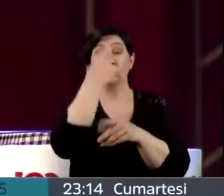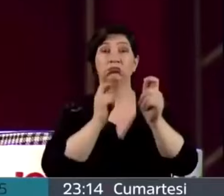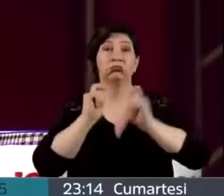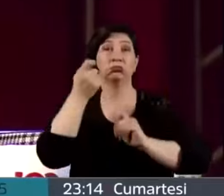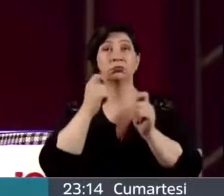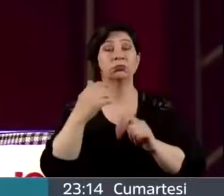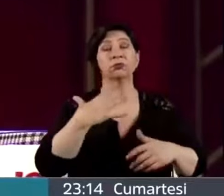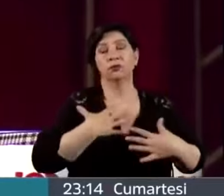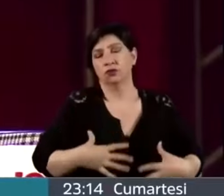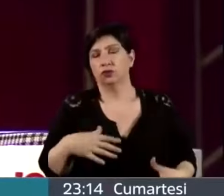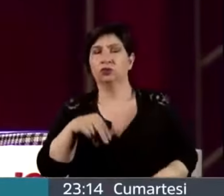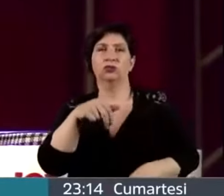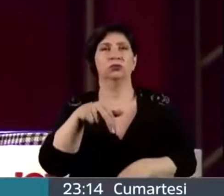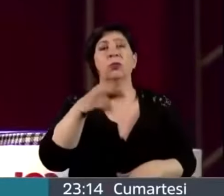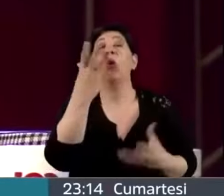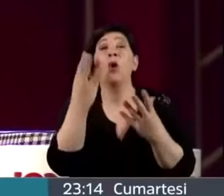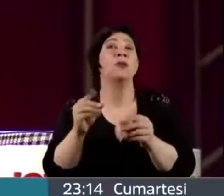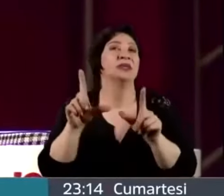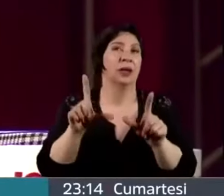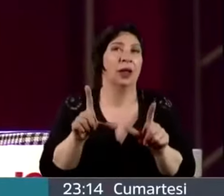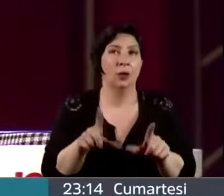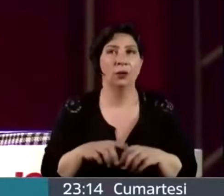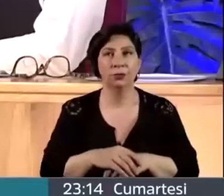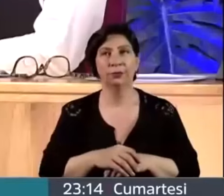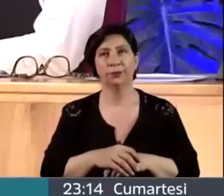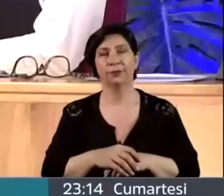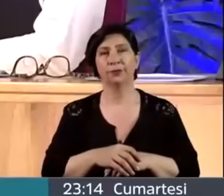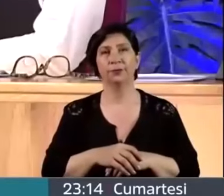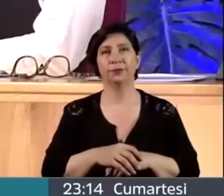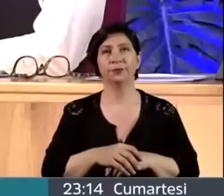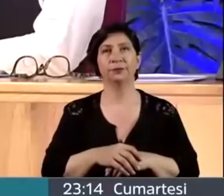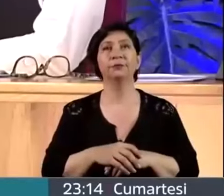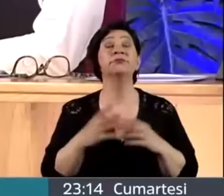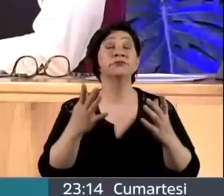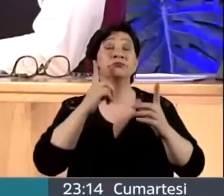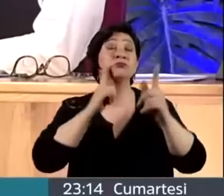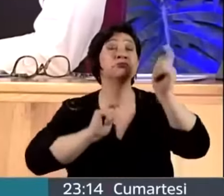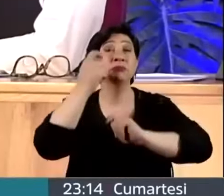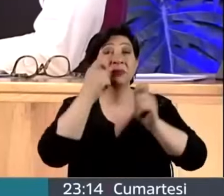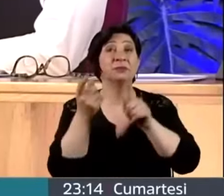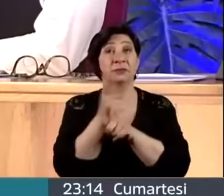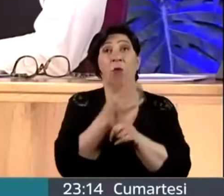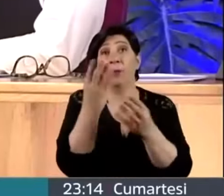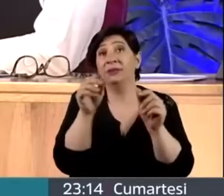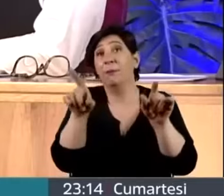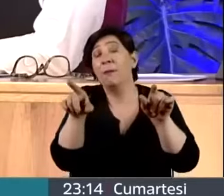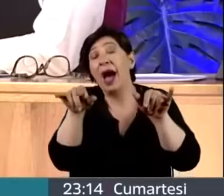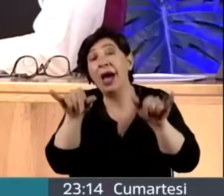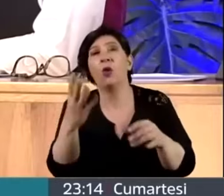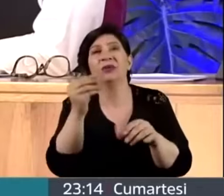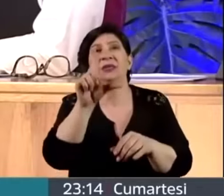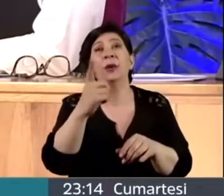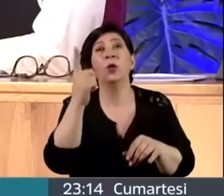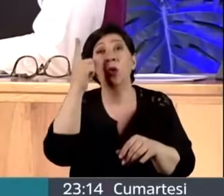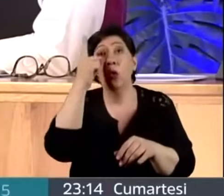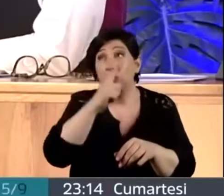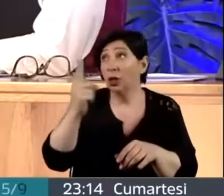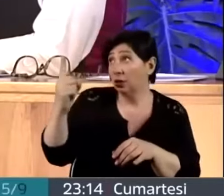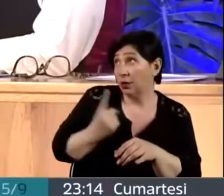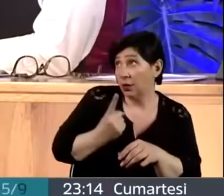hem de yüzü, yürüme hem de ifade olması gerekiyor. Yani mimikler ve şeyler. Ondan dolayı biz